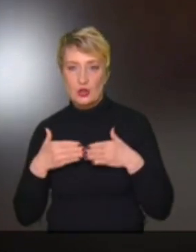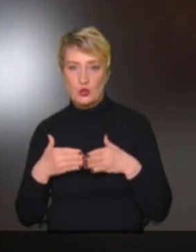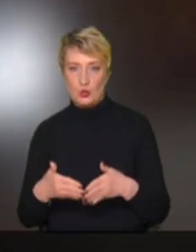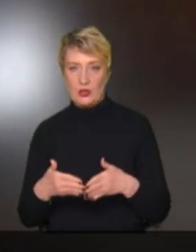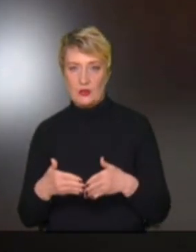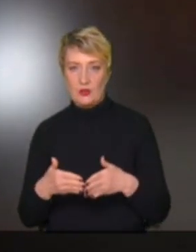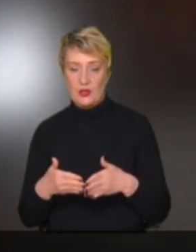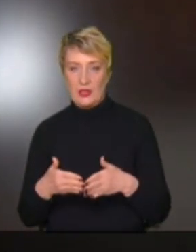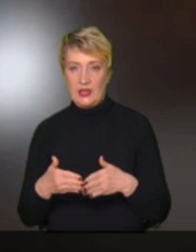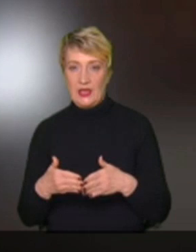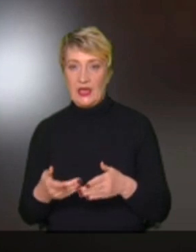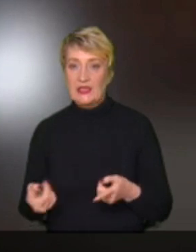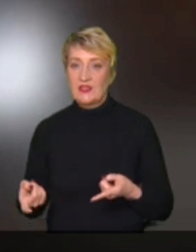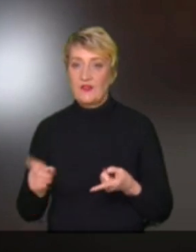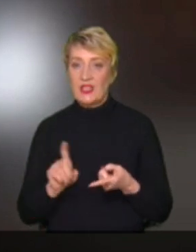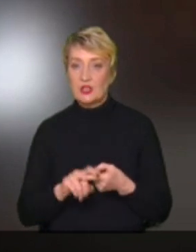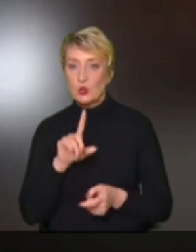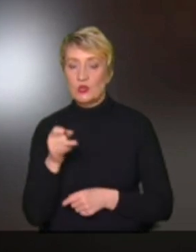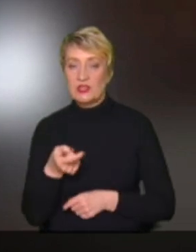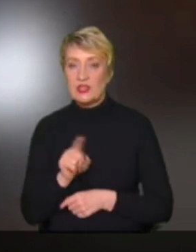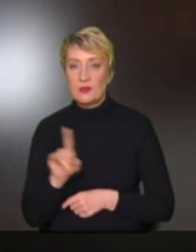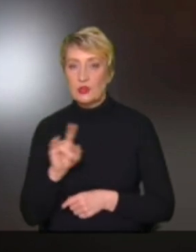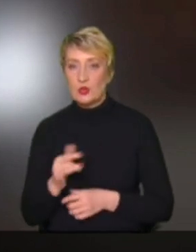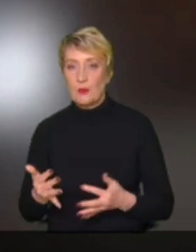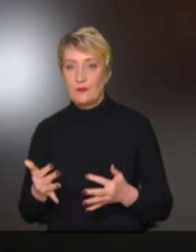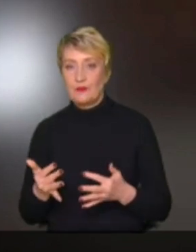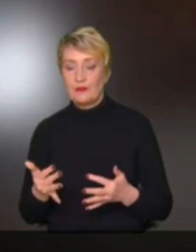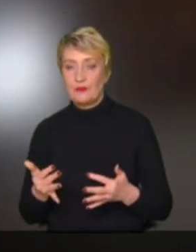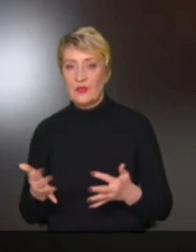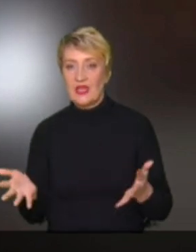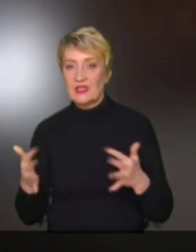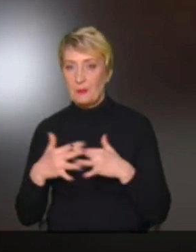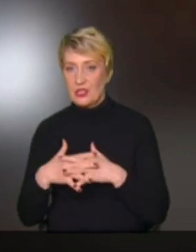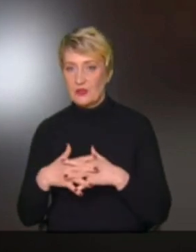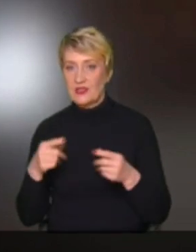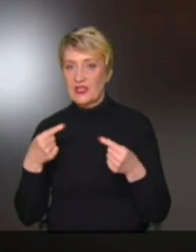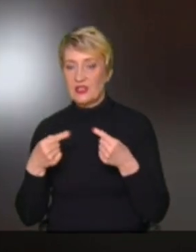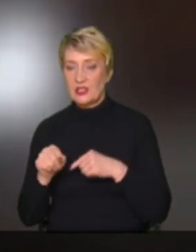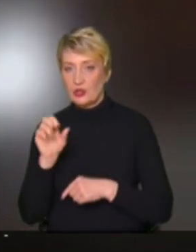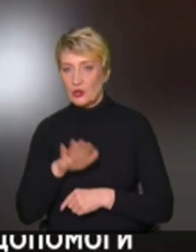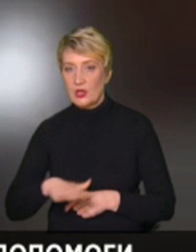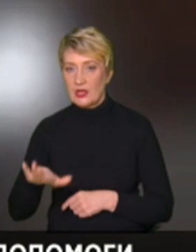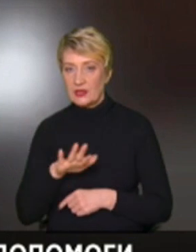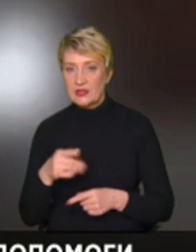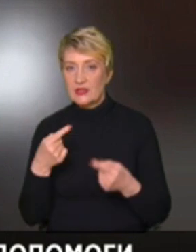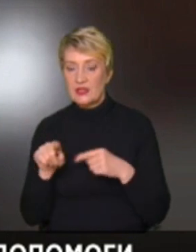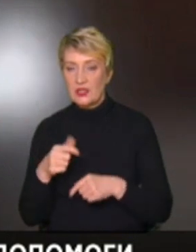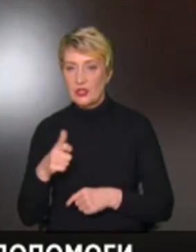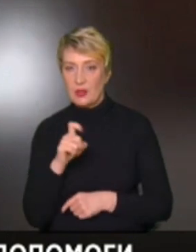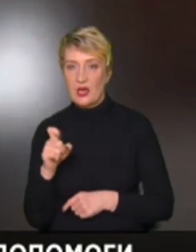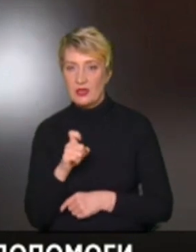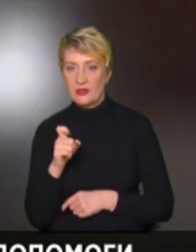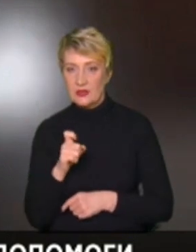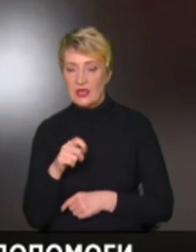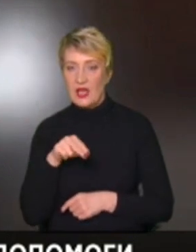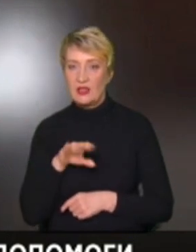у зв'язку з тим, що він змішується з іншими країнами, там з іншою нафтою, з іншим газом, наприклад, там з